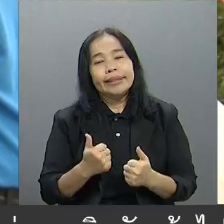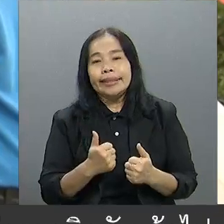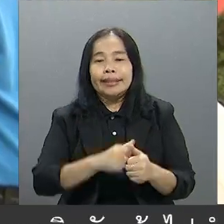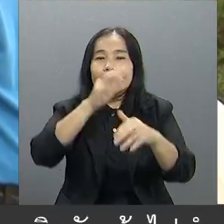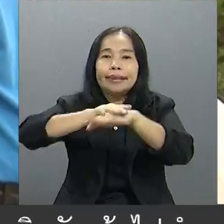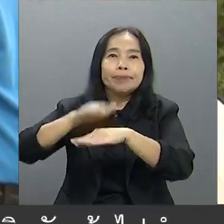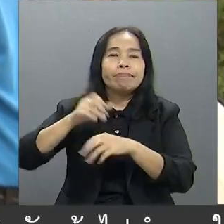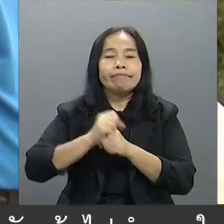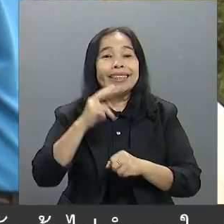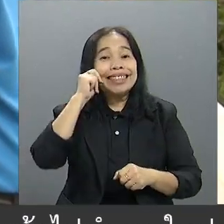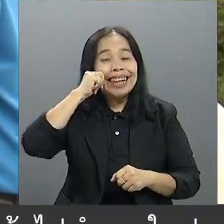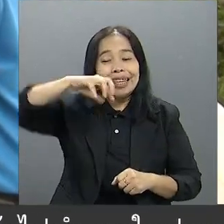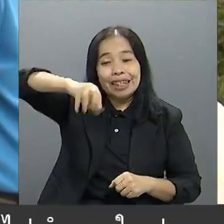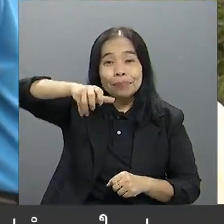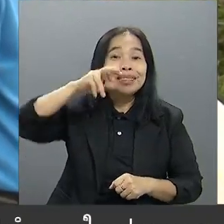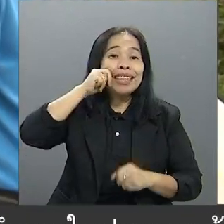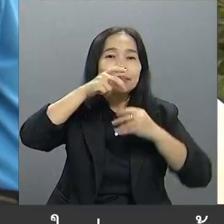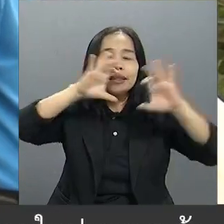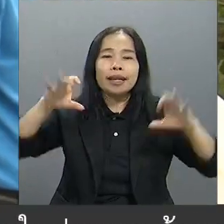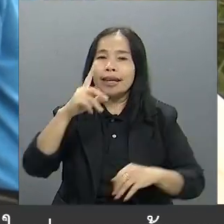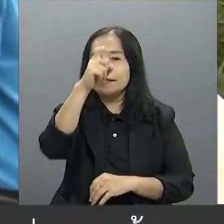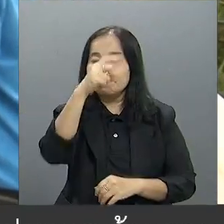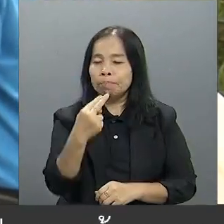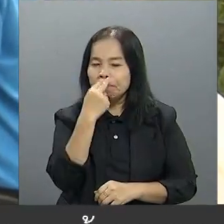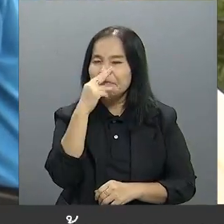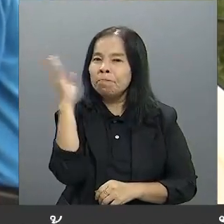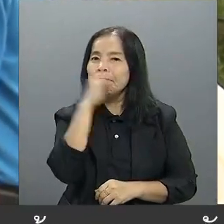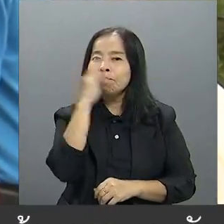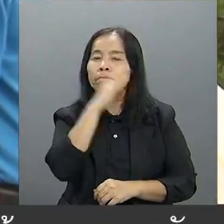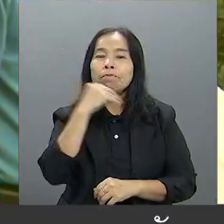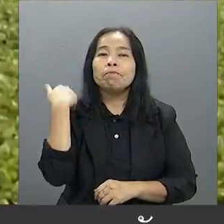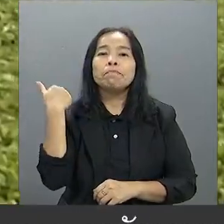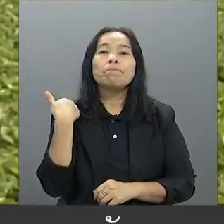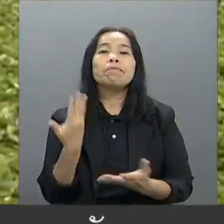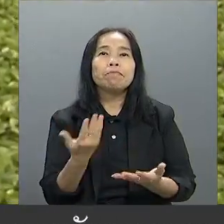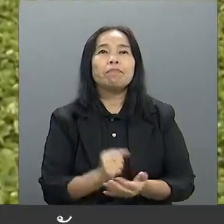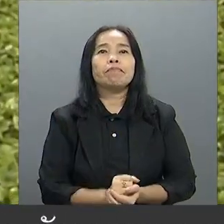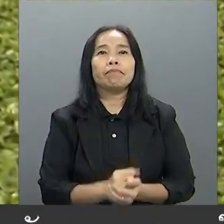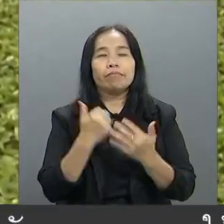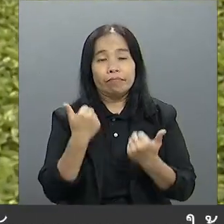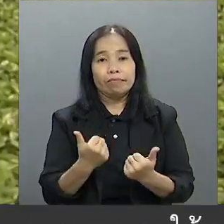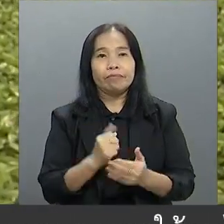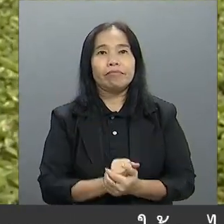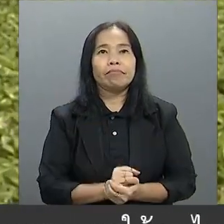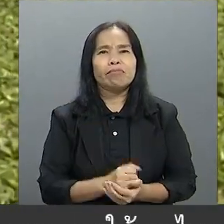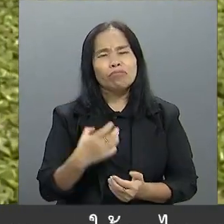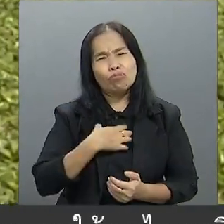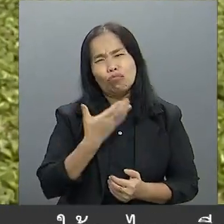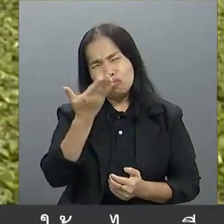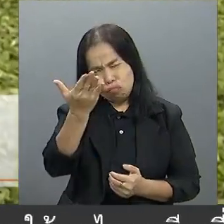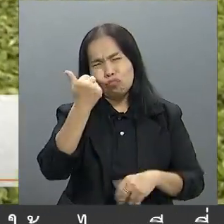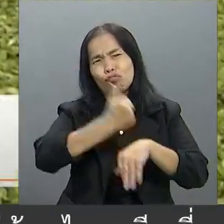ลยเพราะว่าน้ำมีกลิ่นต้องใช้น้ำประปาที่มาจากทางอำเภอบ้านหมี่ครับ อยากจะให้ผู้ว่าลพบุรีมาช่ว